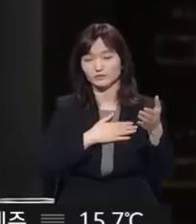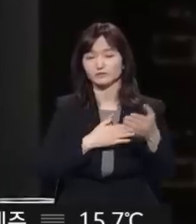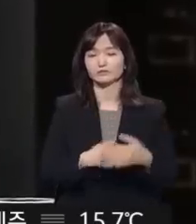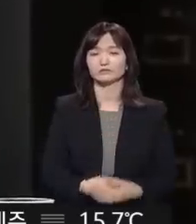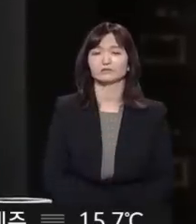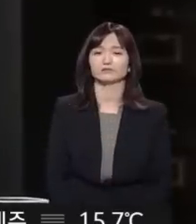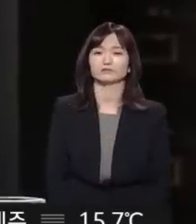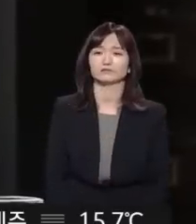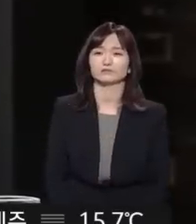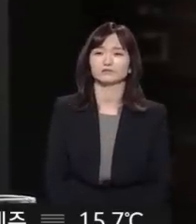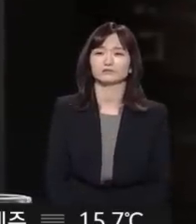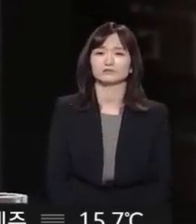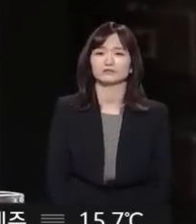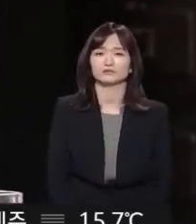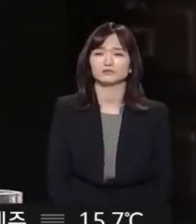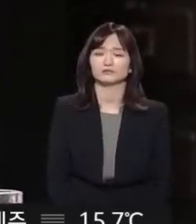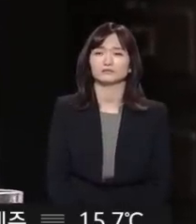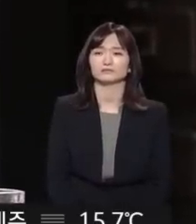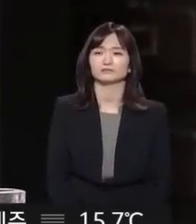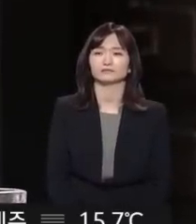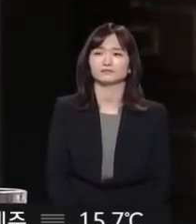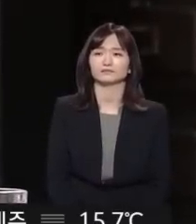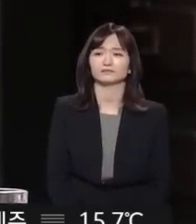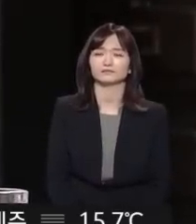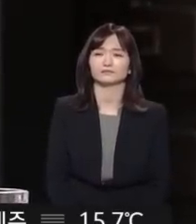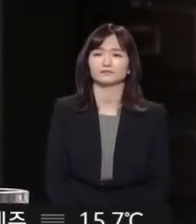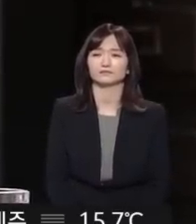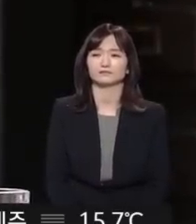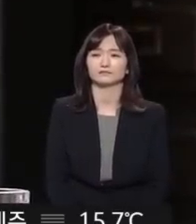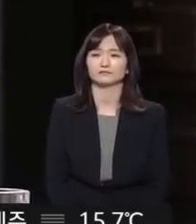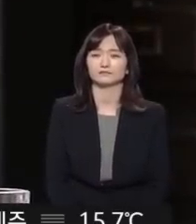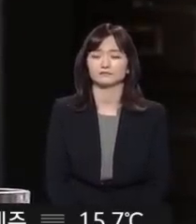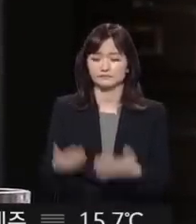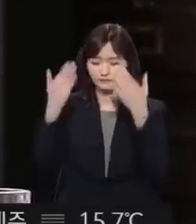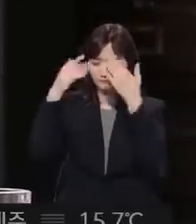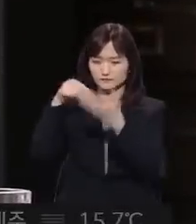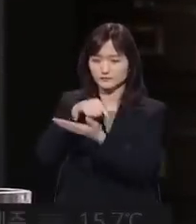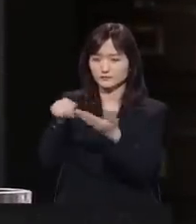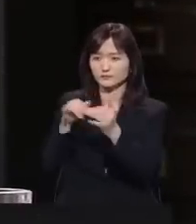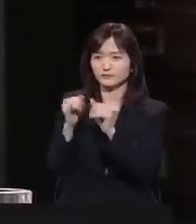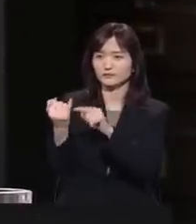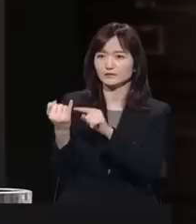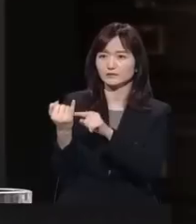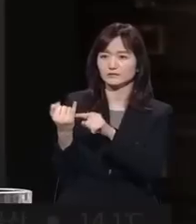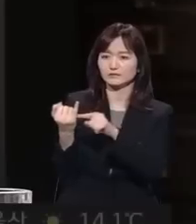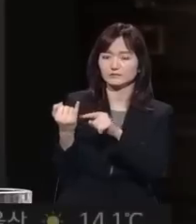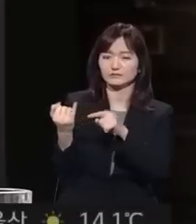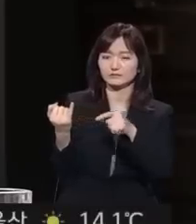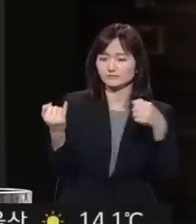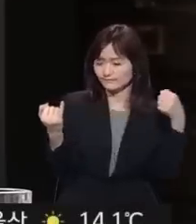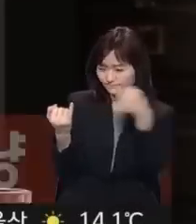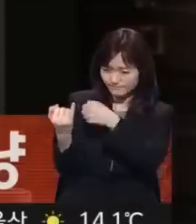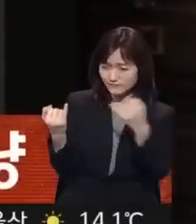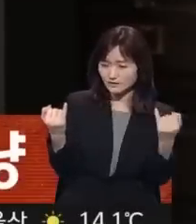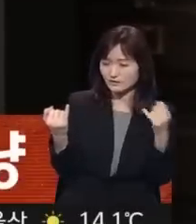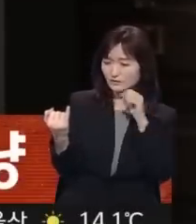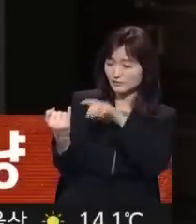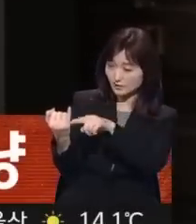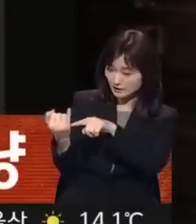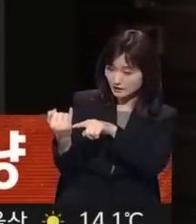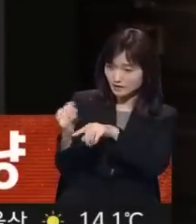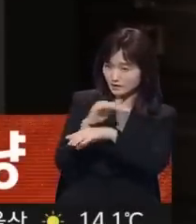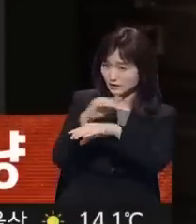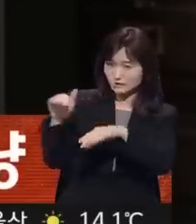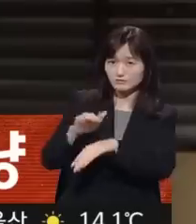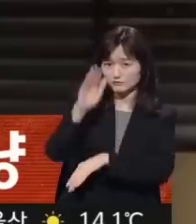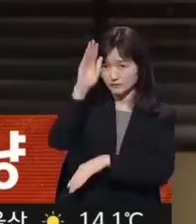자, 이게 뭐냐면 네. 가해자가 피해자에게, 학폭 피해자에게 야, 너 선 넘어. 그렇죠. 이런 얘기를 하고 있어요. 이게 이제